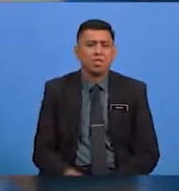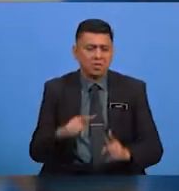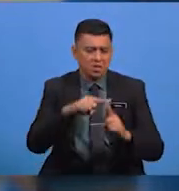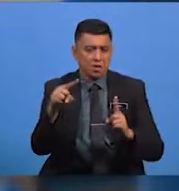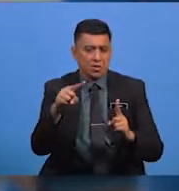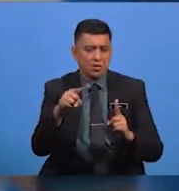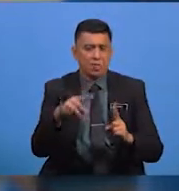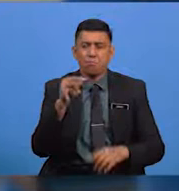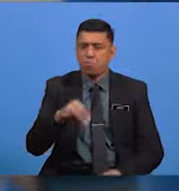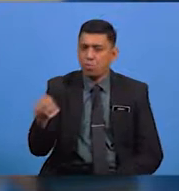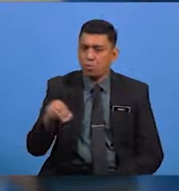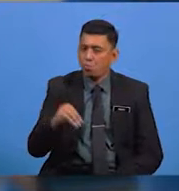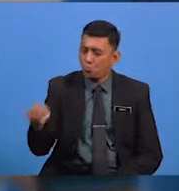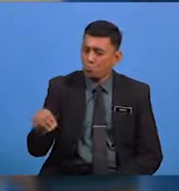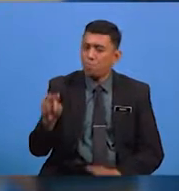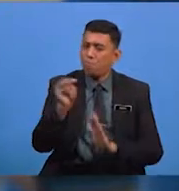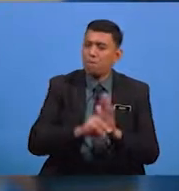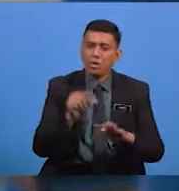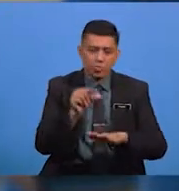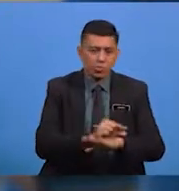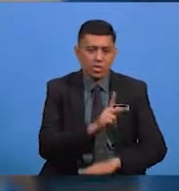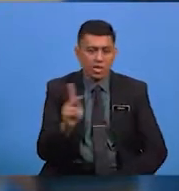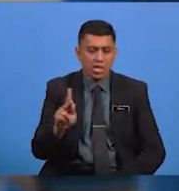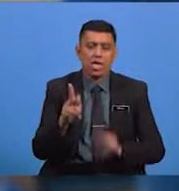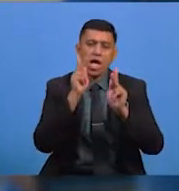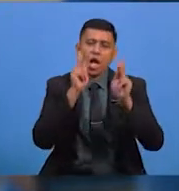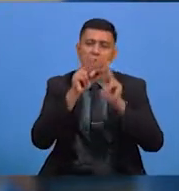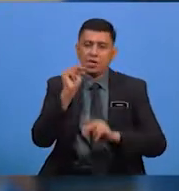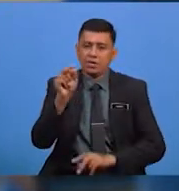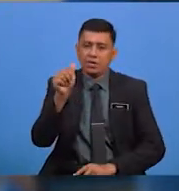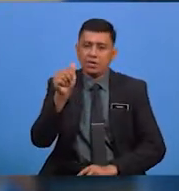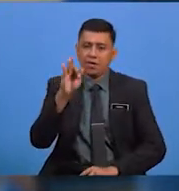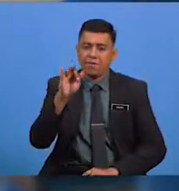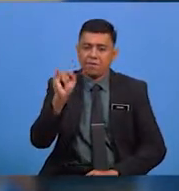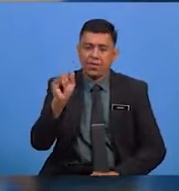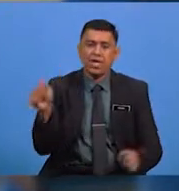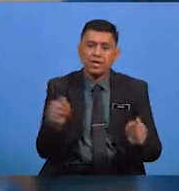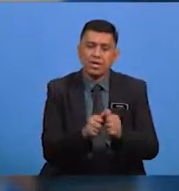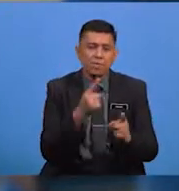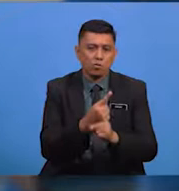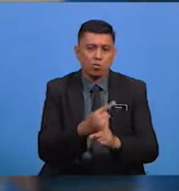adakah murid-murid menggunakan kata nafi dengan betul?